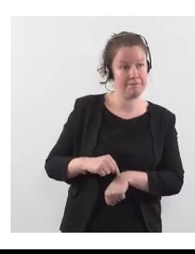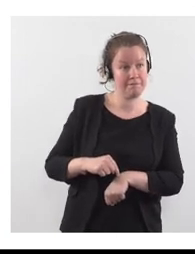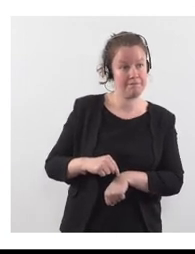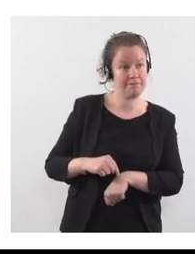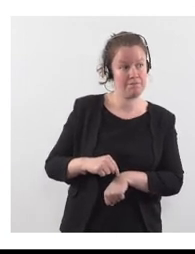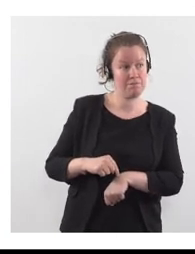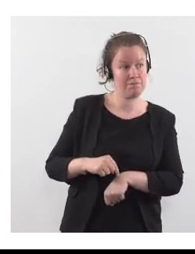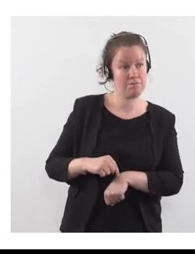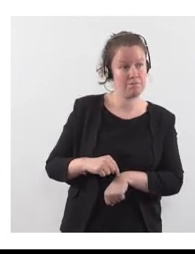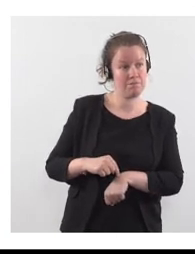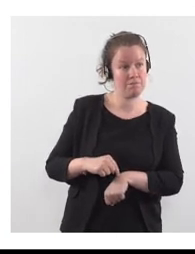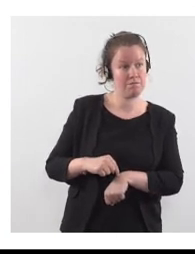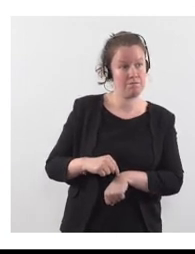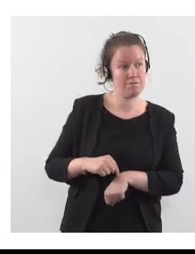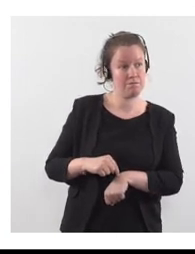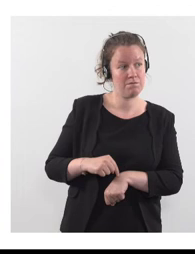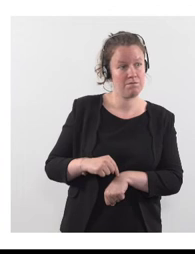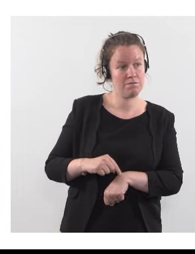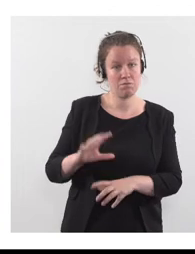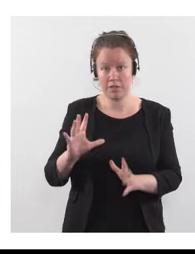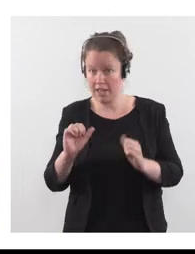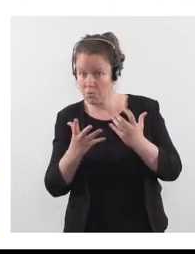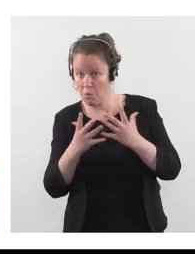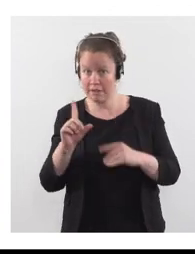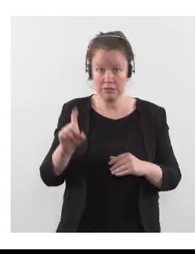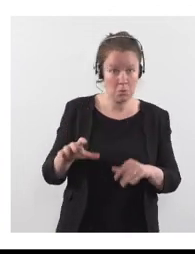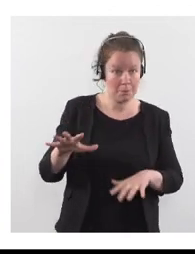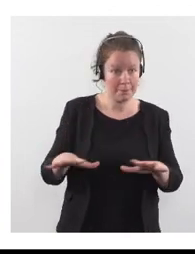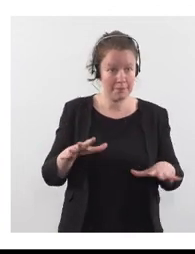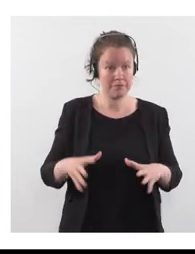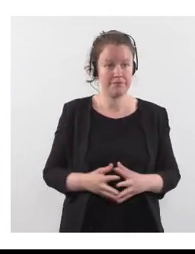Pardon ? Il y avait encore une question ? Oui.